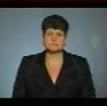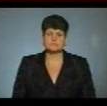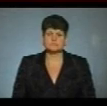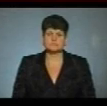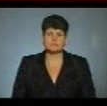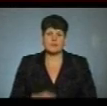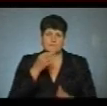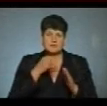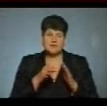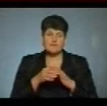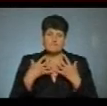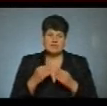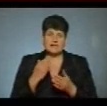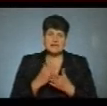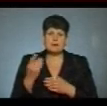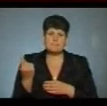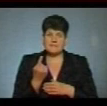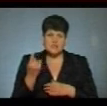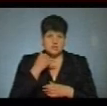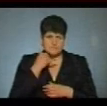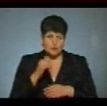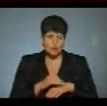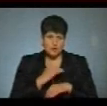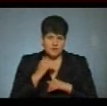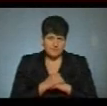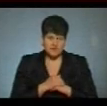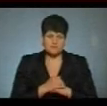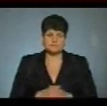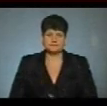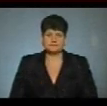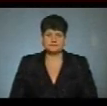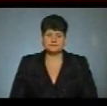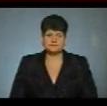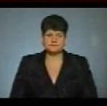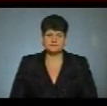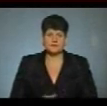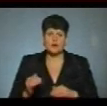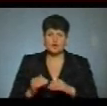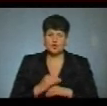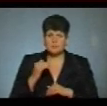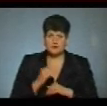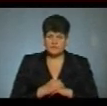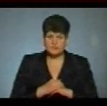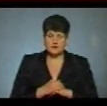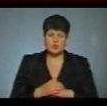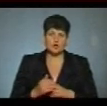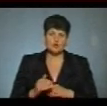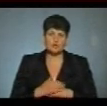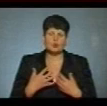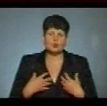Мені підказують, що у нас є перший телефонний дзвінок. Алло, доброго вечора, ми вас слухаємо. Будь ласка, запитуйте. Доброго вечора вам, доброго